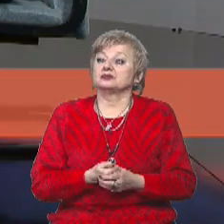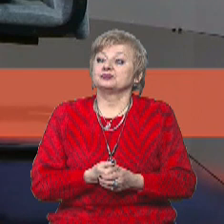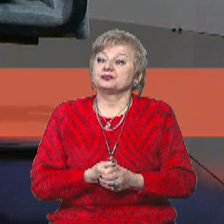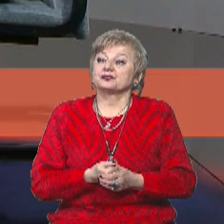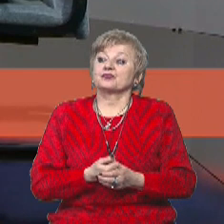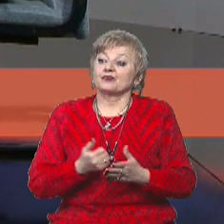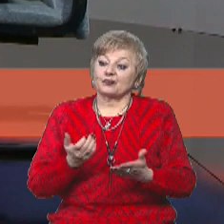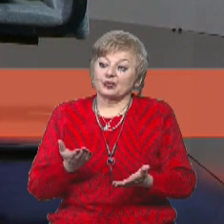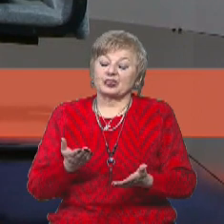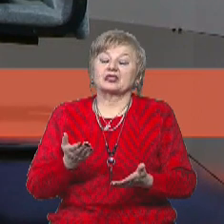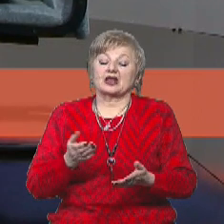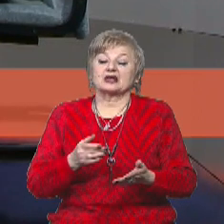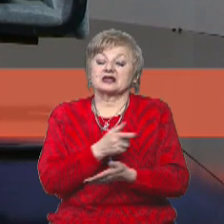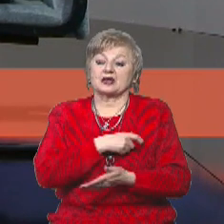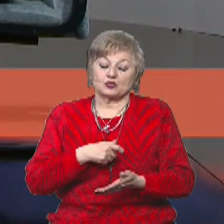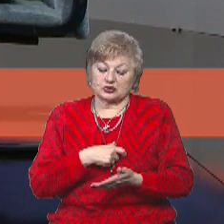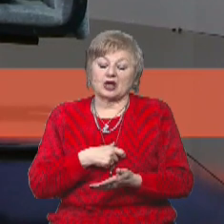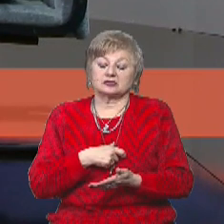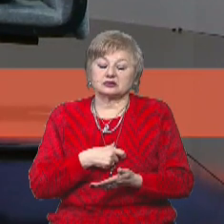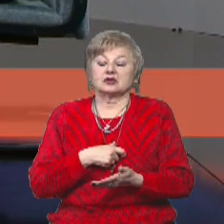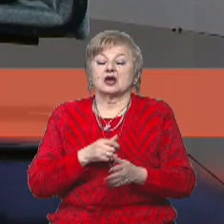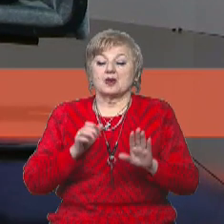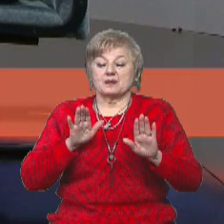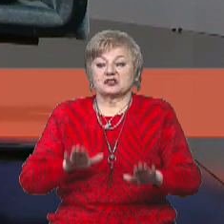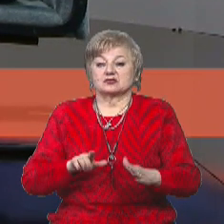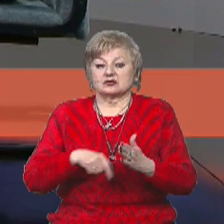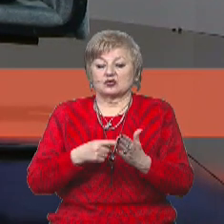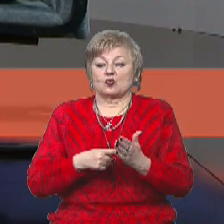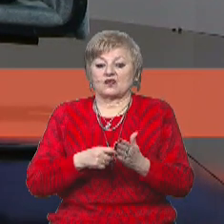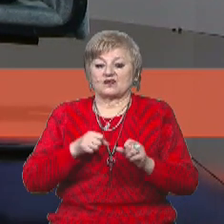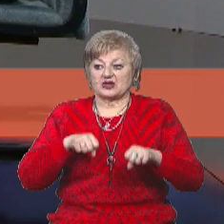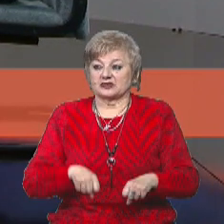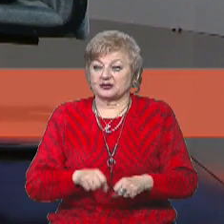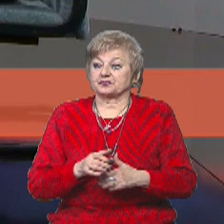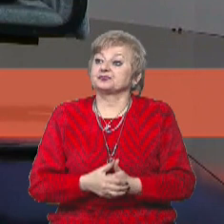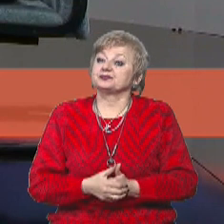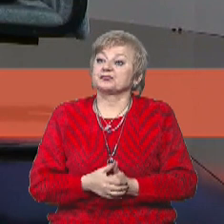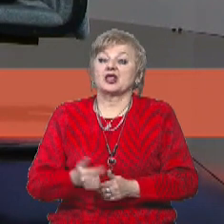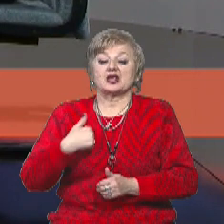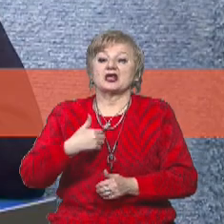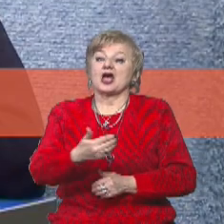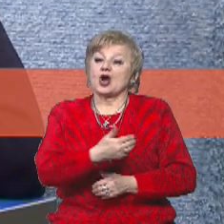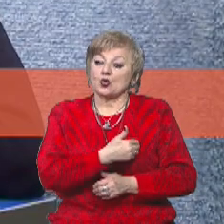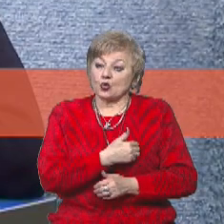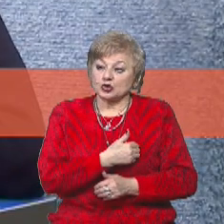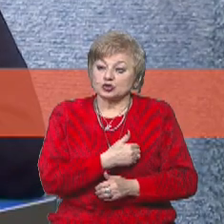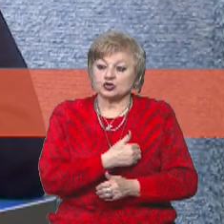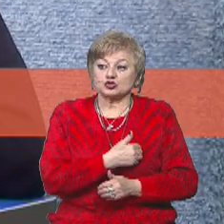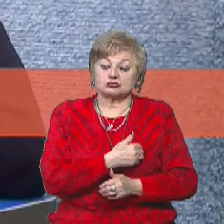Народний, депутат міської ради, кандидат в народні депутати, сподіваємося. Отже, добрий вечір. Я хочу почати